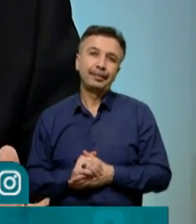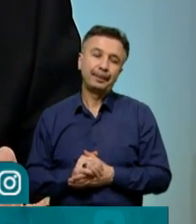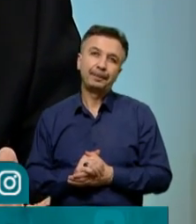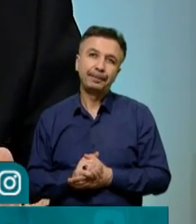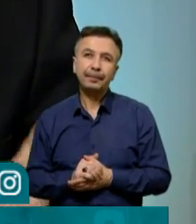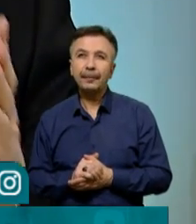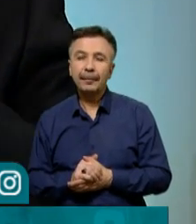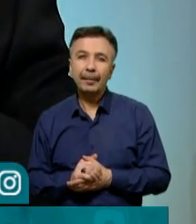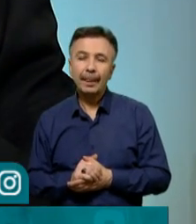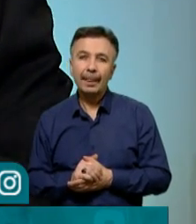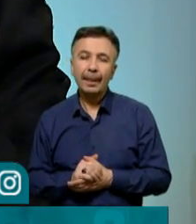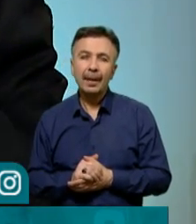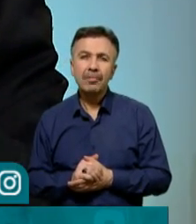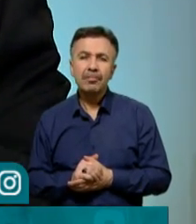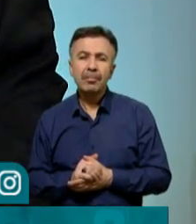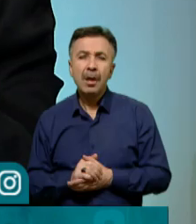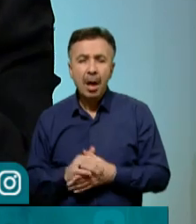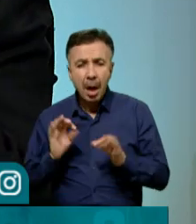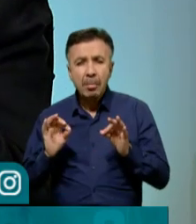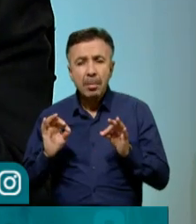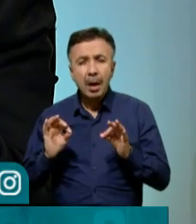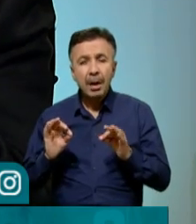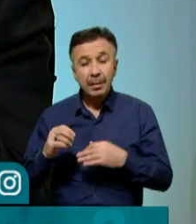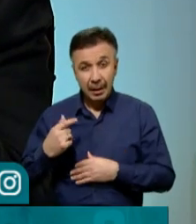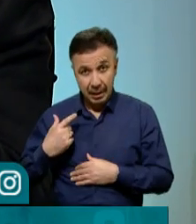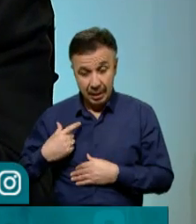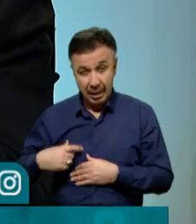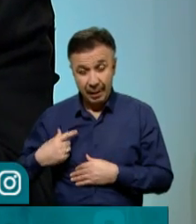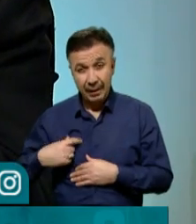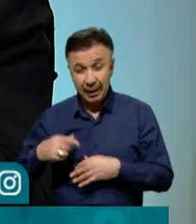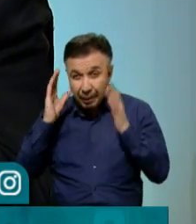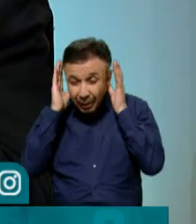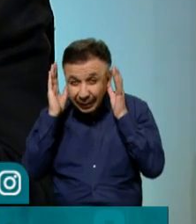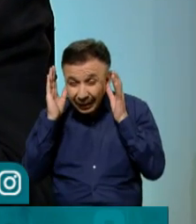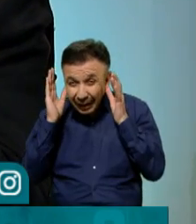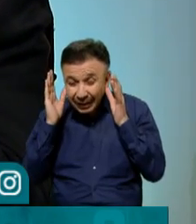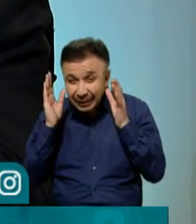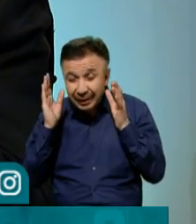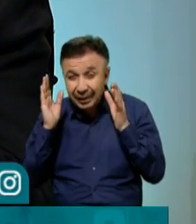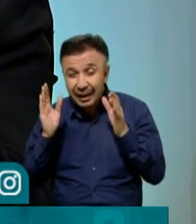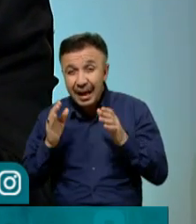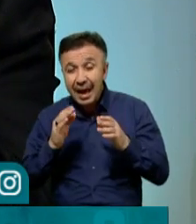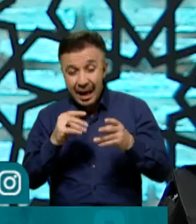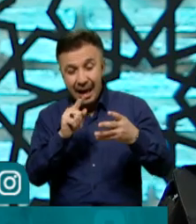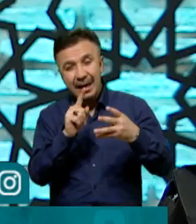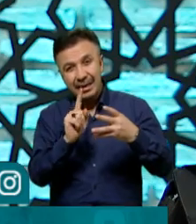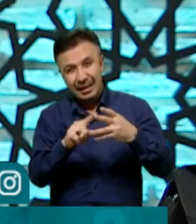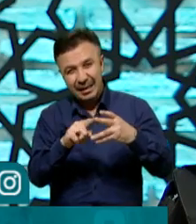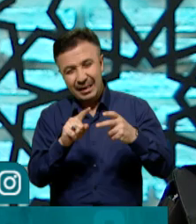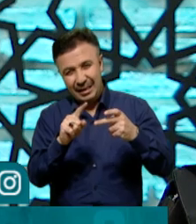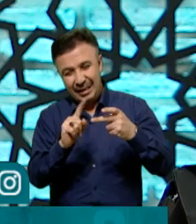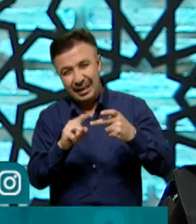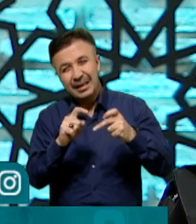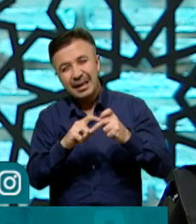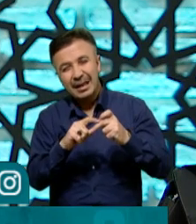ala hide. Her nafilelerde her iki rekat müstakil bir namaz kabul edilir. Hangi nafileler?